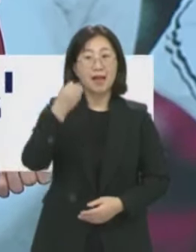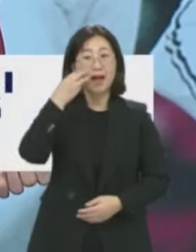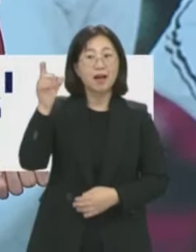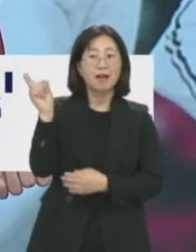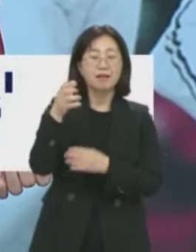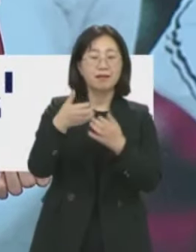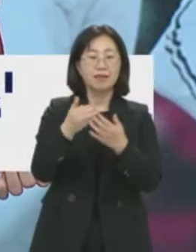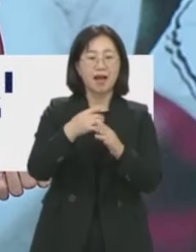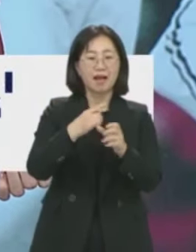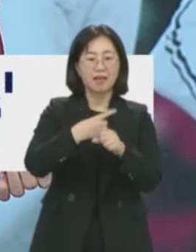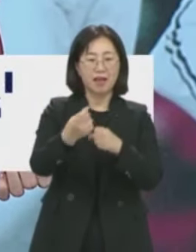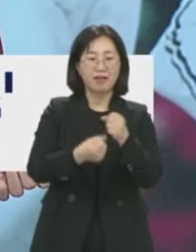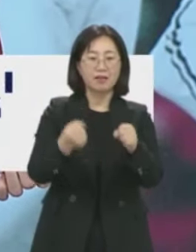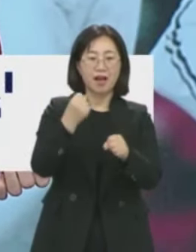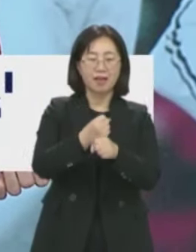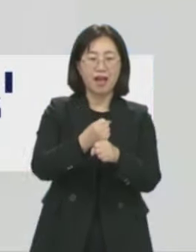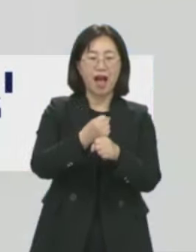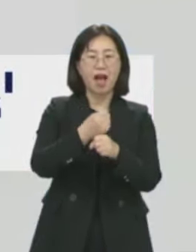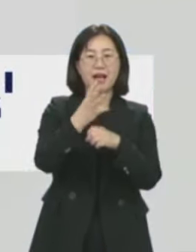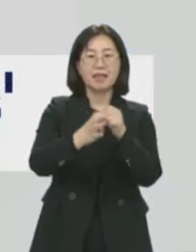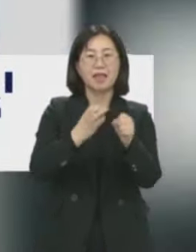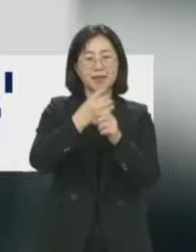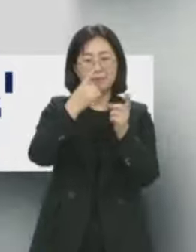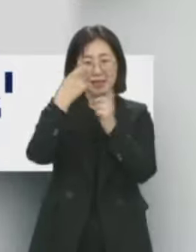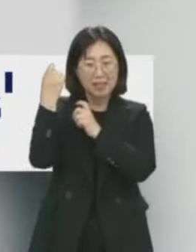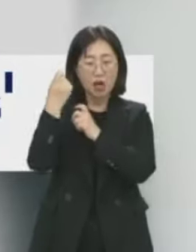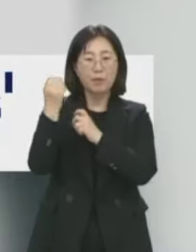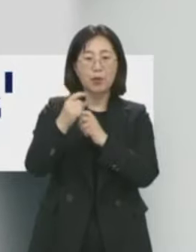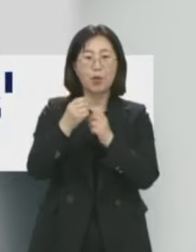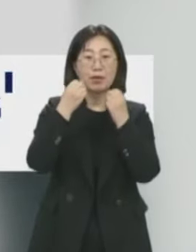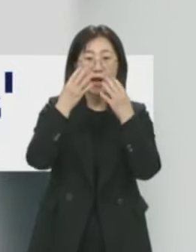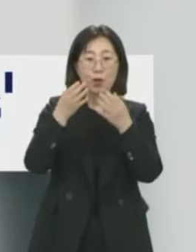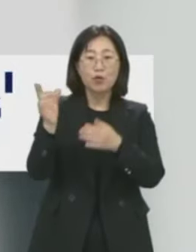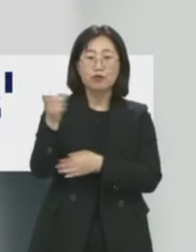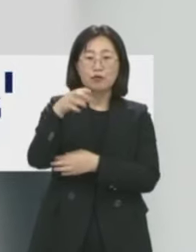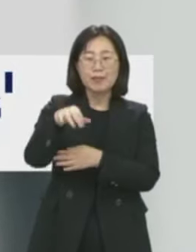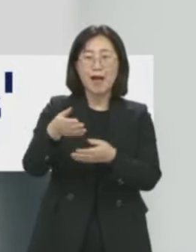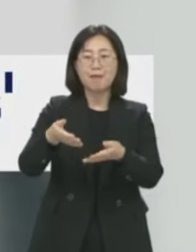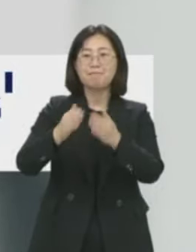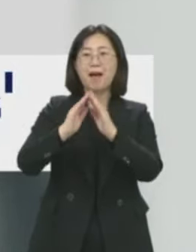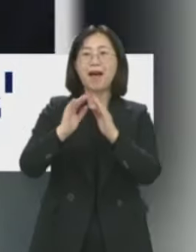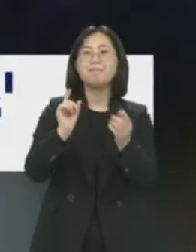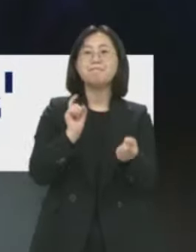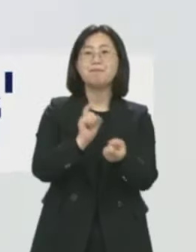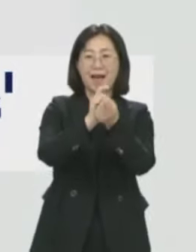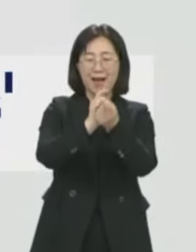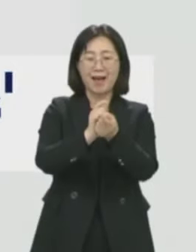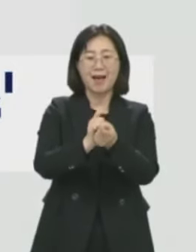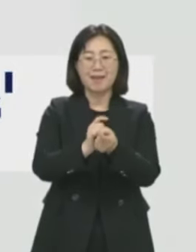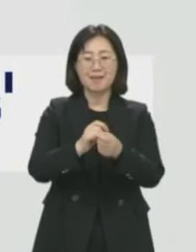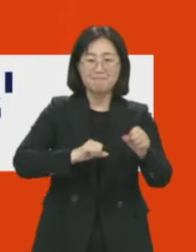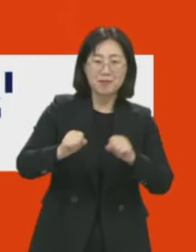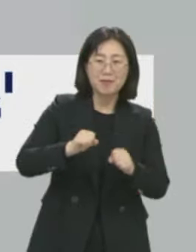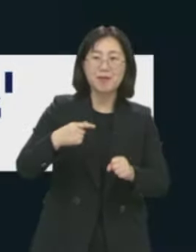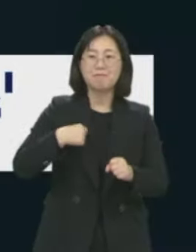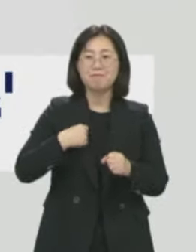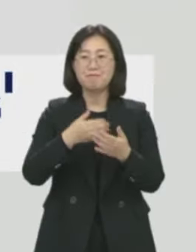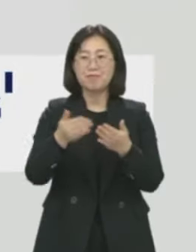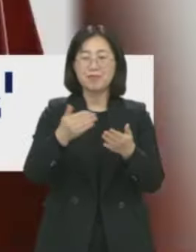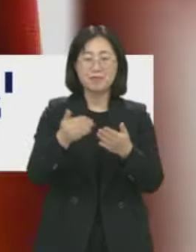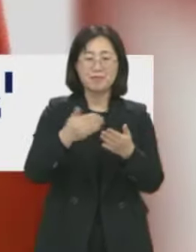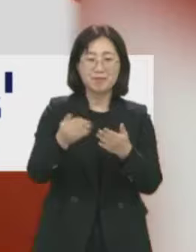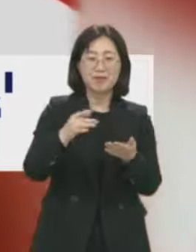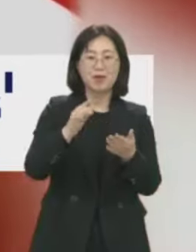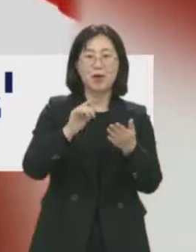한화이글스가 내년 창단 40주년과 신구장 개장에 맞춰 역동적 변화 의지를 담은 유니폼과 브랜드